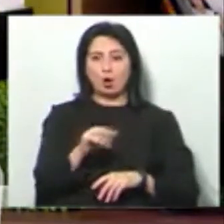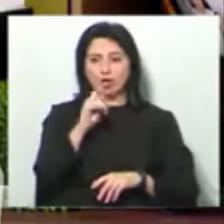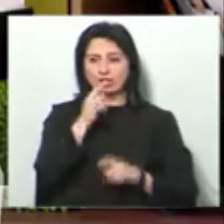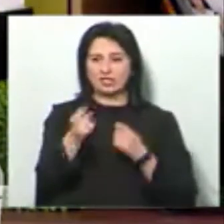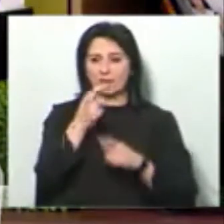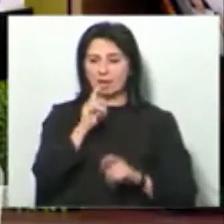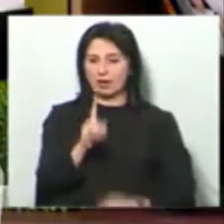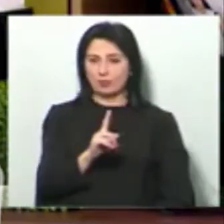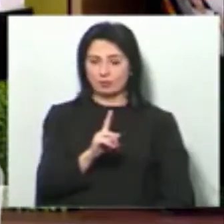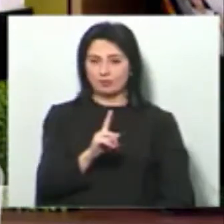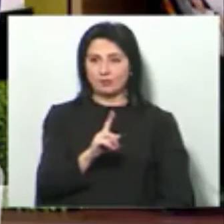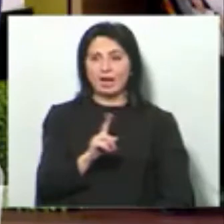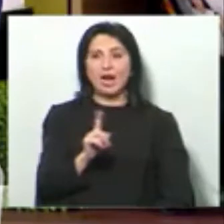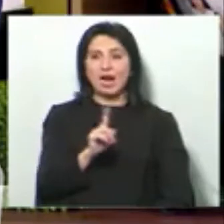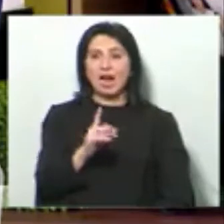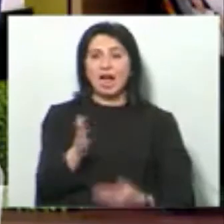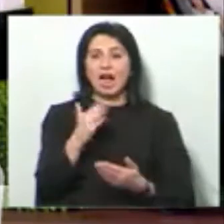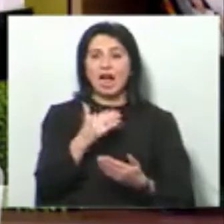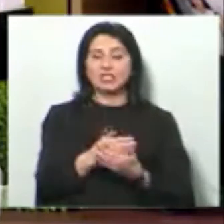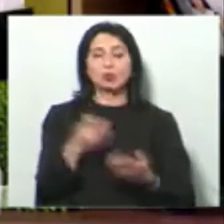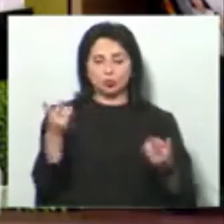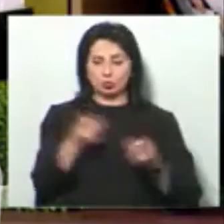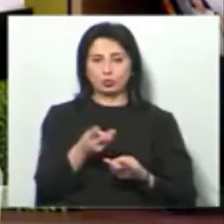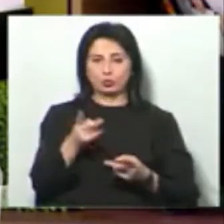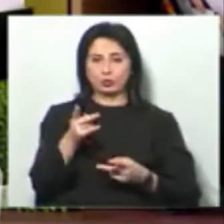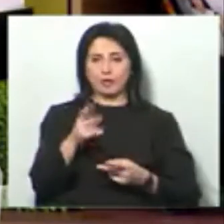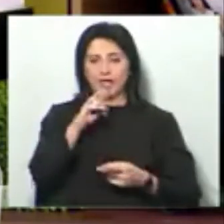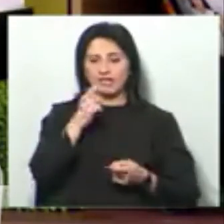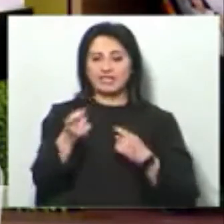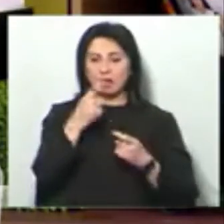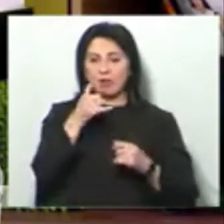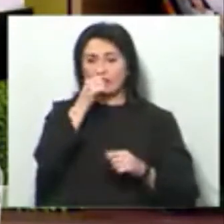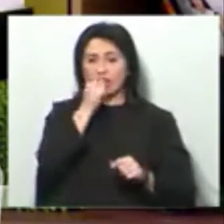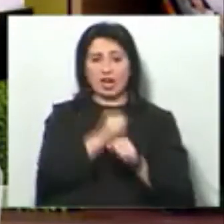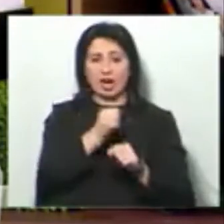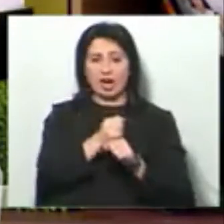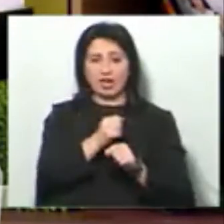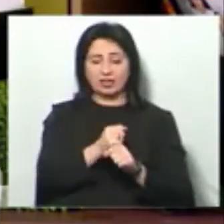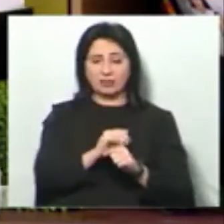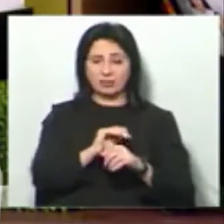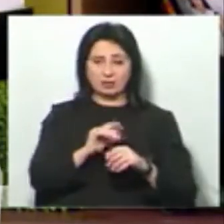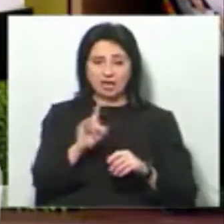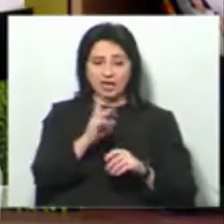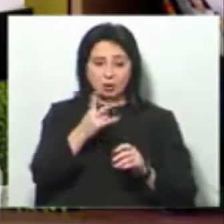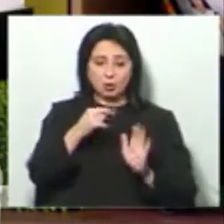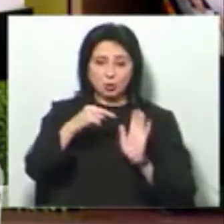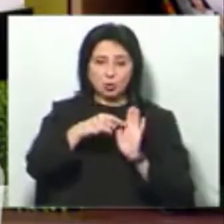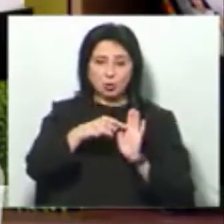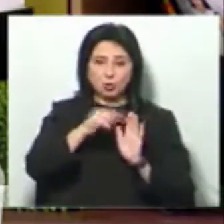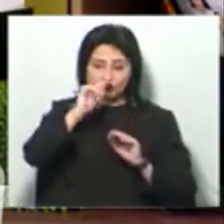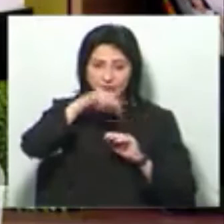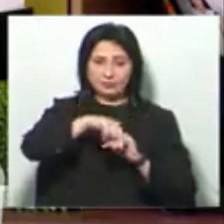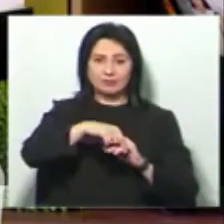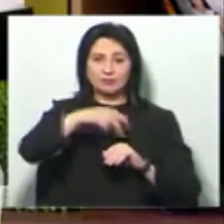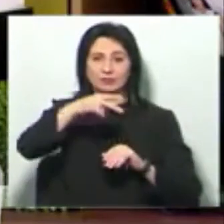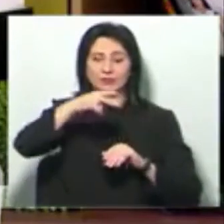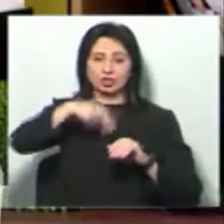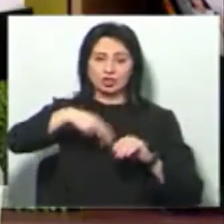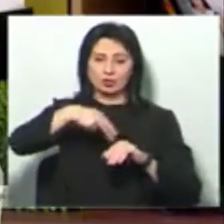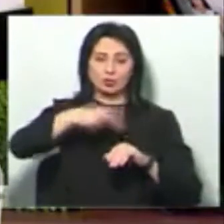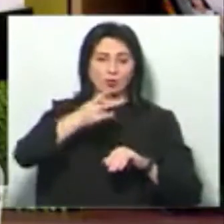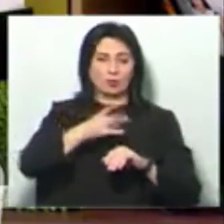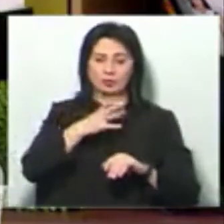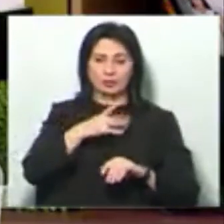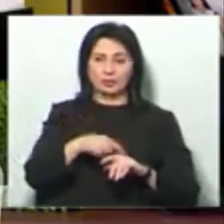მედიკამენტური მკურნალობა რაღაც ეტაპის შემდგომ მედიკამენტი ვეღარ აკეთებს იმას რაცაც ჩარევა აკეთებს მაგალითად კარდიოქირურგია